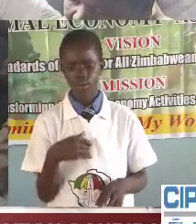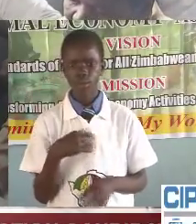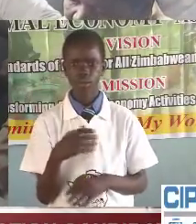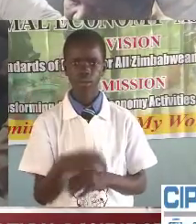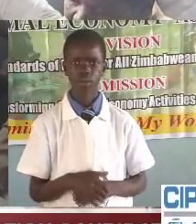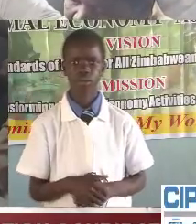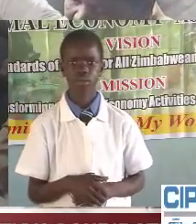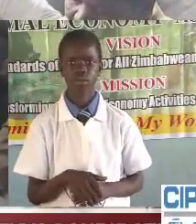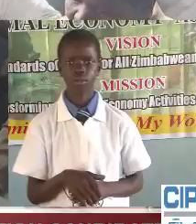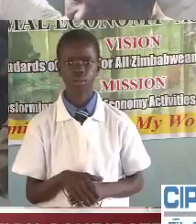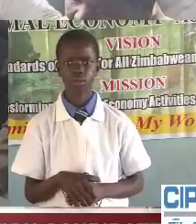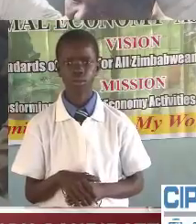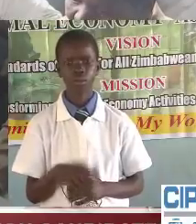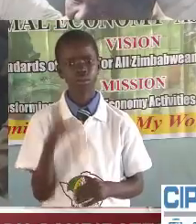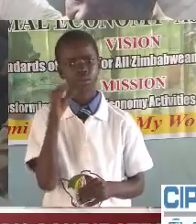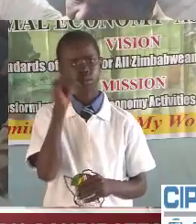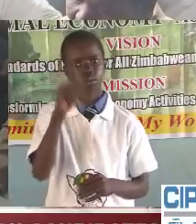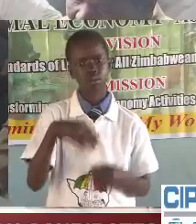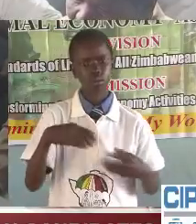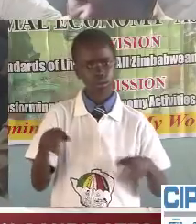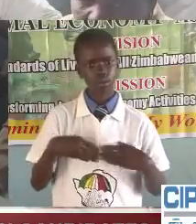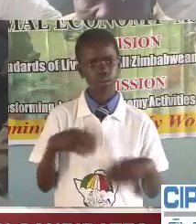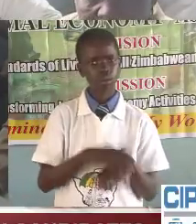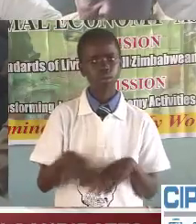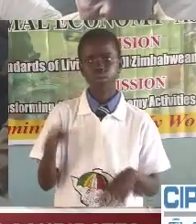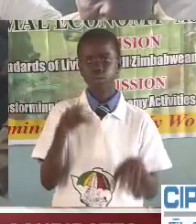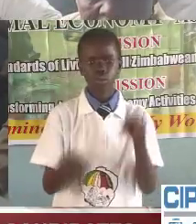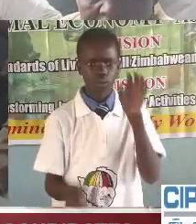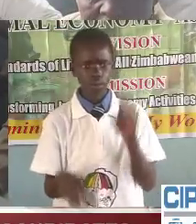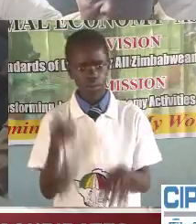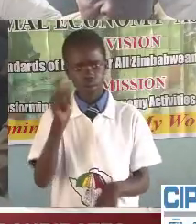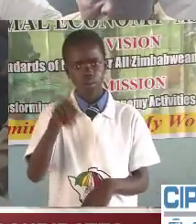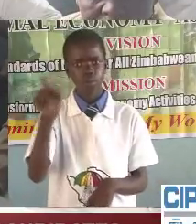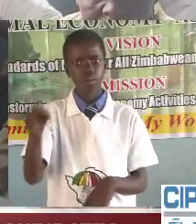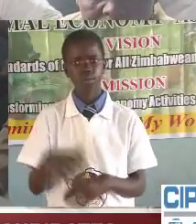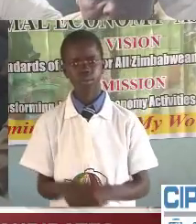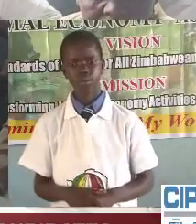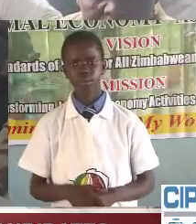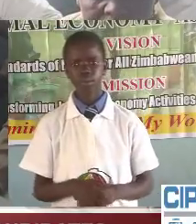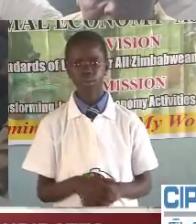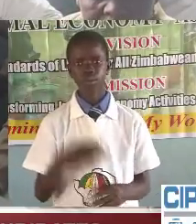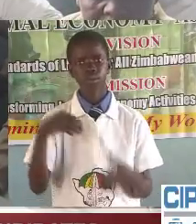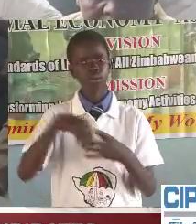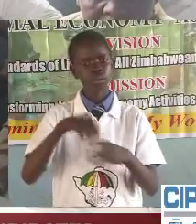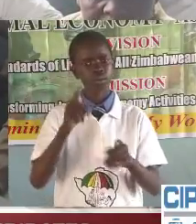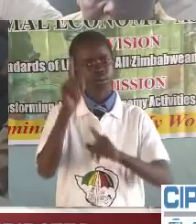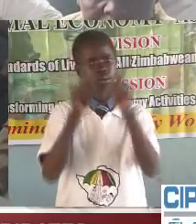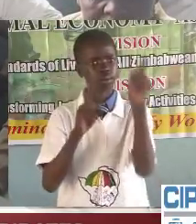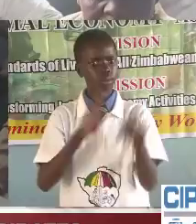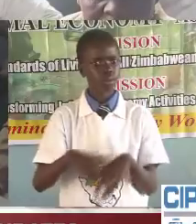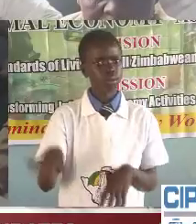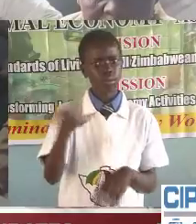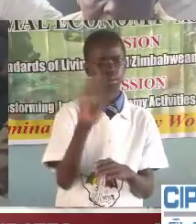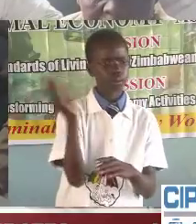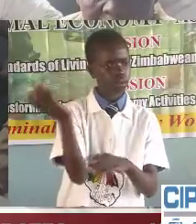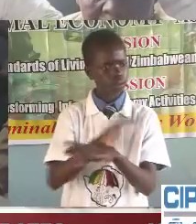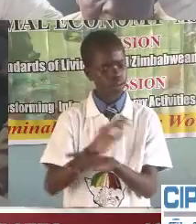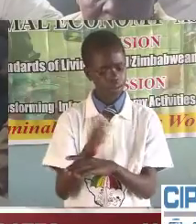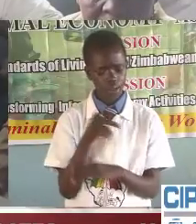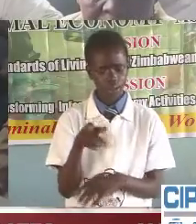monanga maassociation evanhu vakaremara, monanga maassociation evanhu vanoita